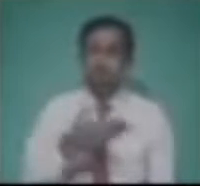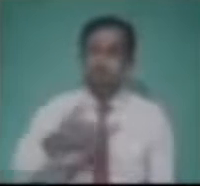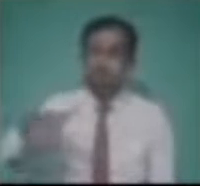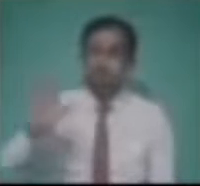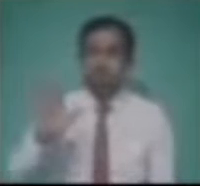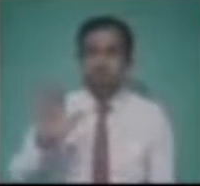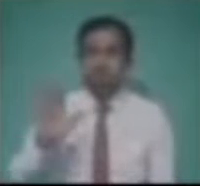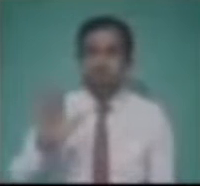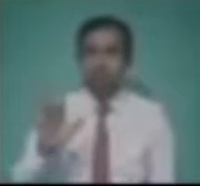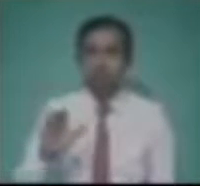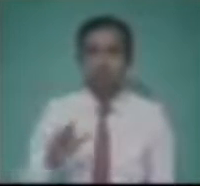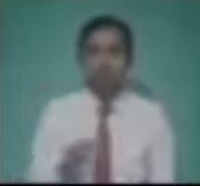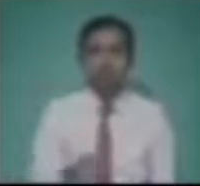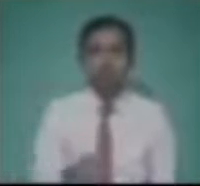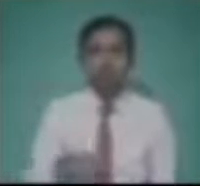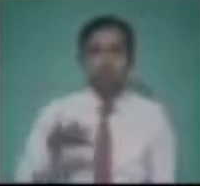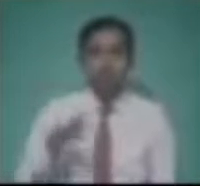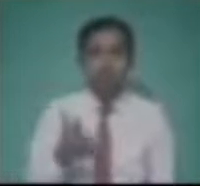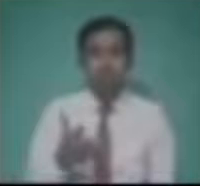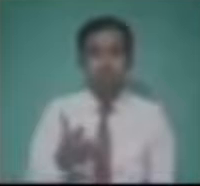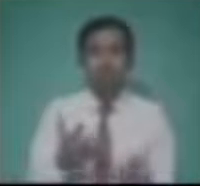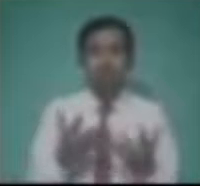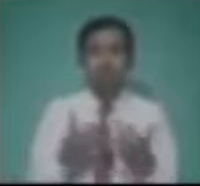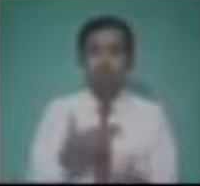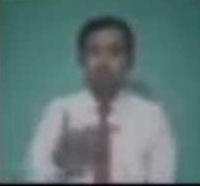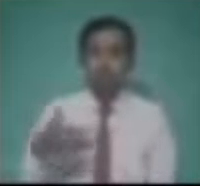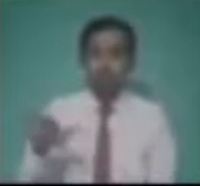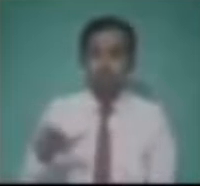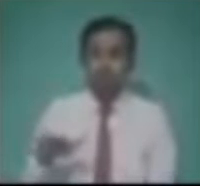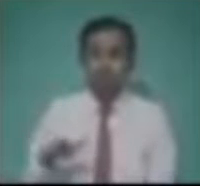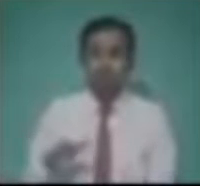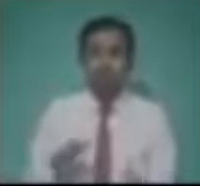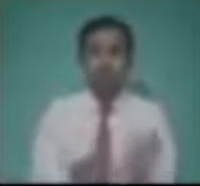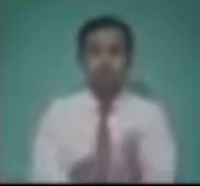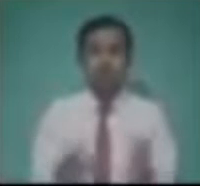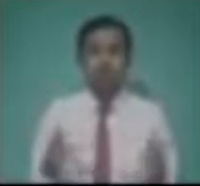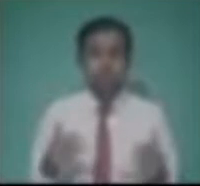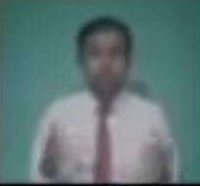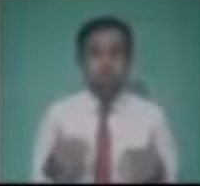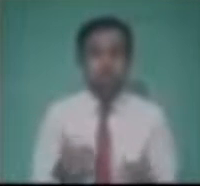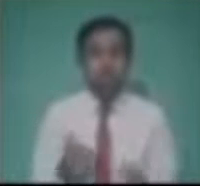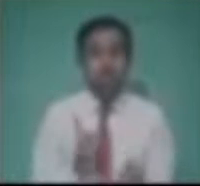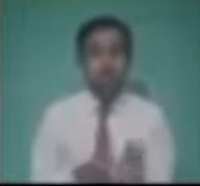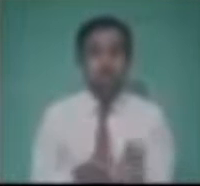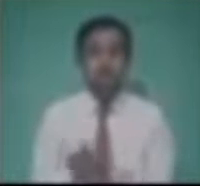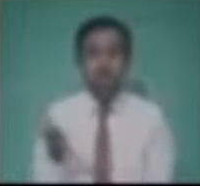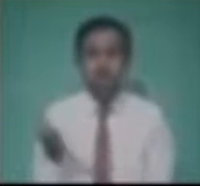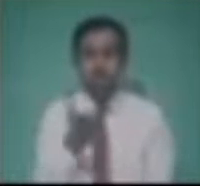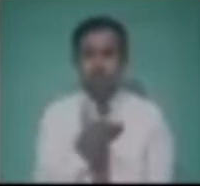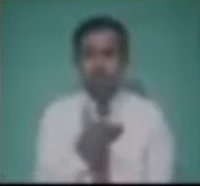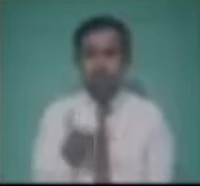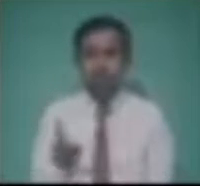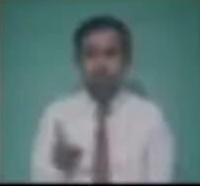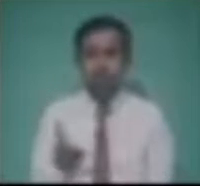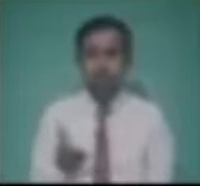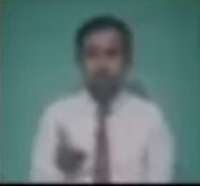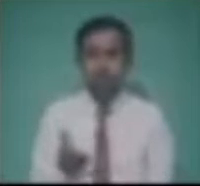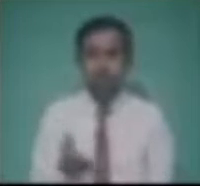යනවා. මෙඩිකල් ඔෆිසර්ස්ලා 500ක් පමණ එළියට යනවා. දැනටත් පුරප්පාඩු තියෙනවා ඔය හැම ආයතනයකම හැම අංශයකම.